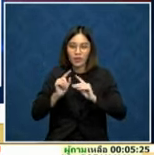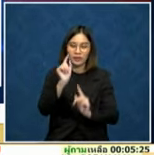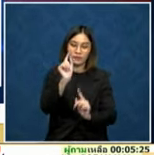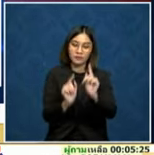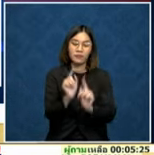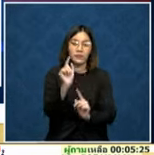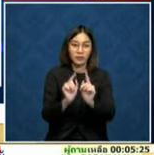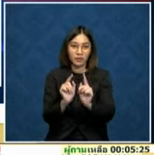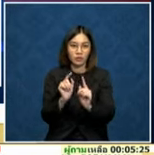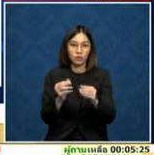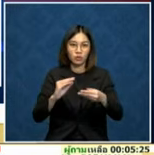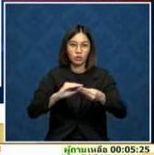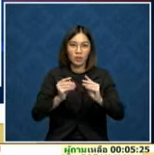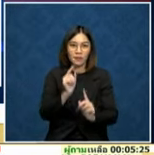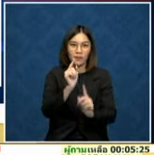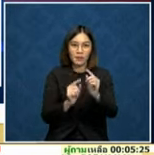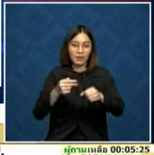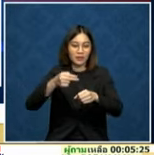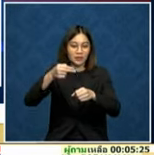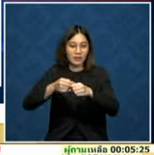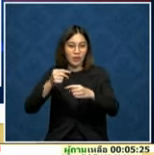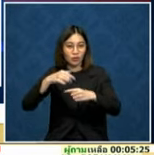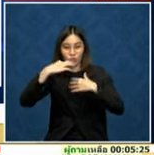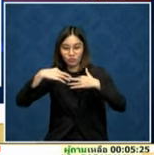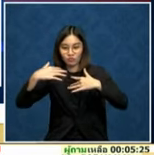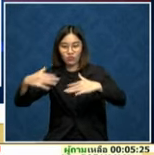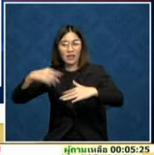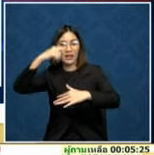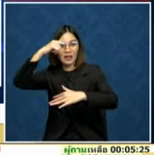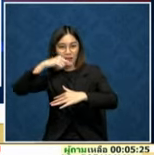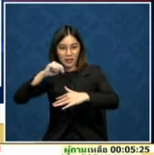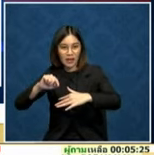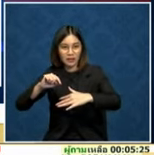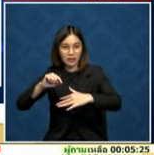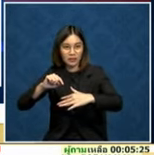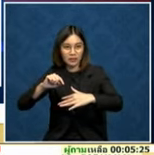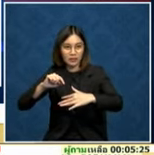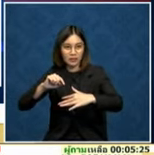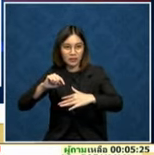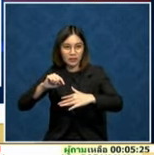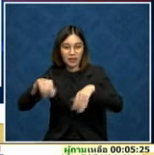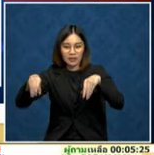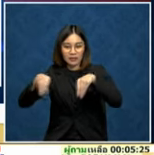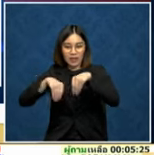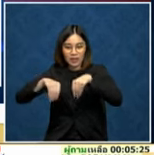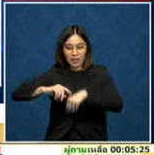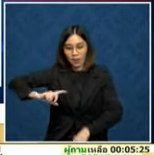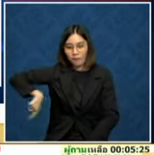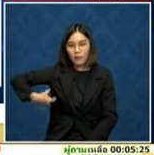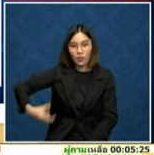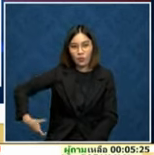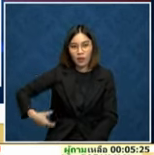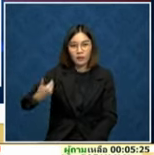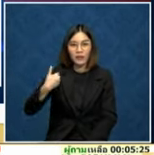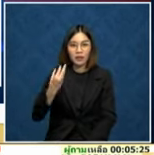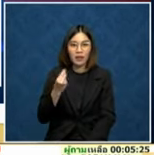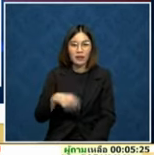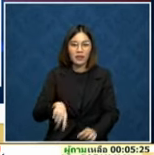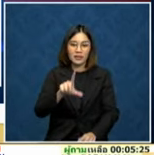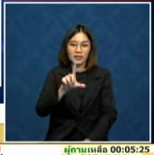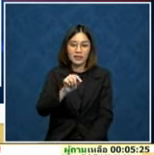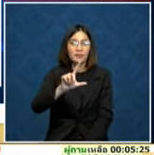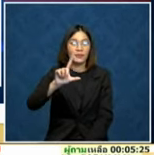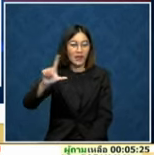ประเมินซิ ห์ู่ ไป เอาทย ที่ี เปพ ท ทบ้อน ก ทาง ประเทศ คอรปชามี มวค่า กวา 20 อาตบาท